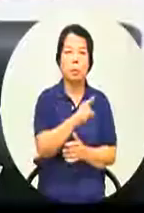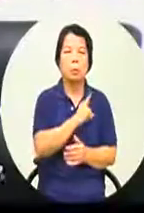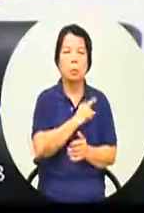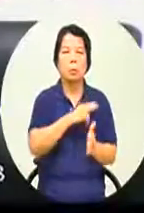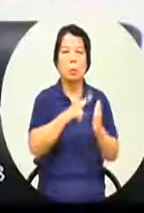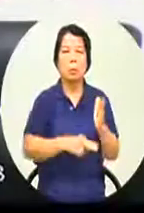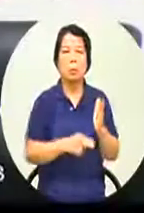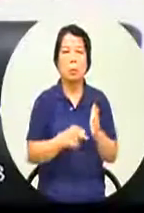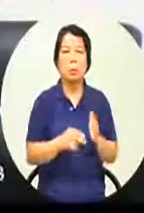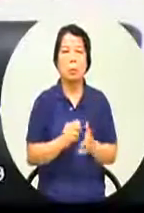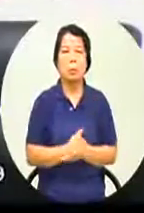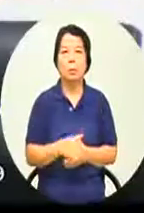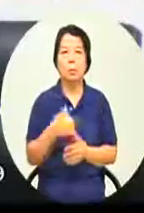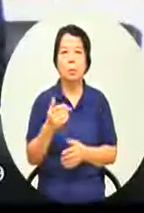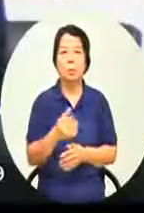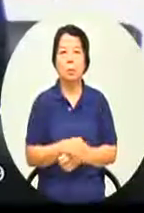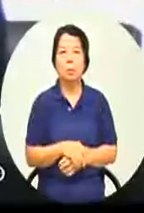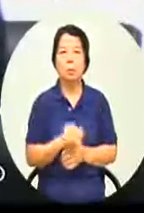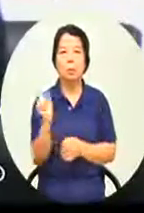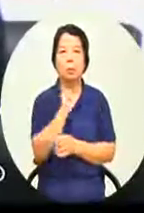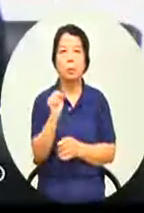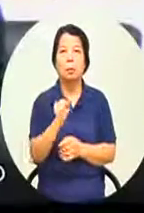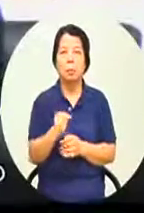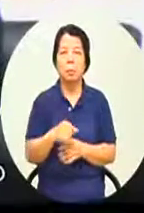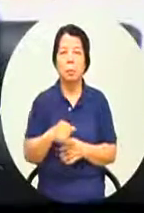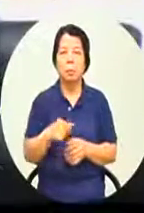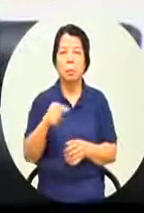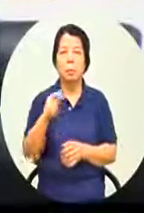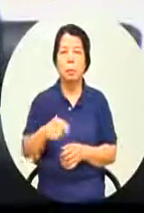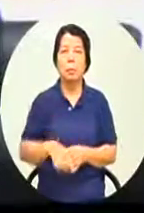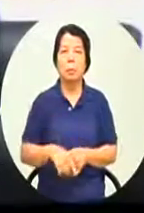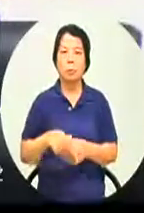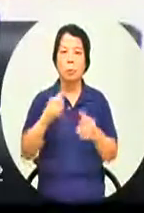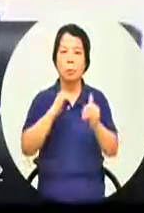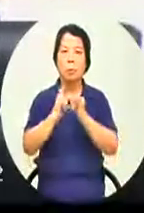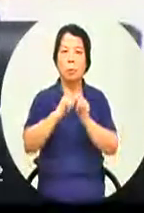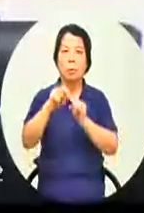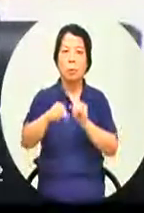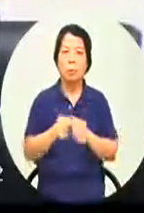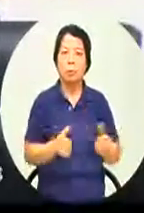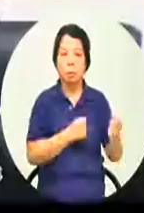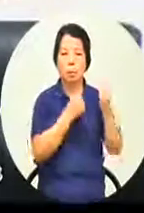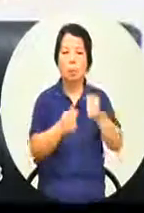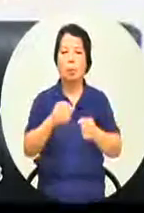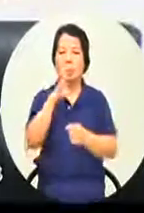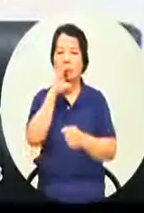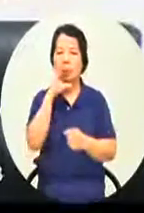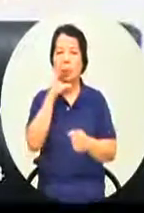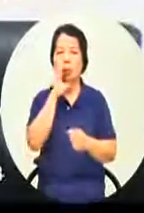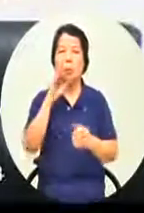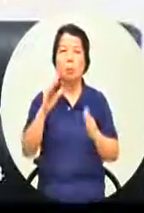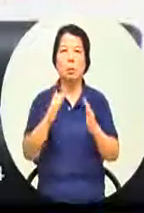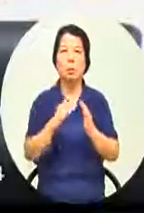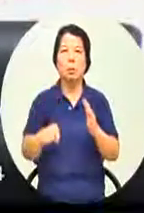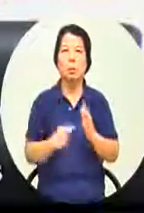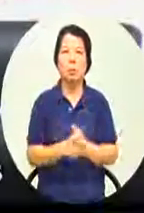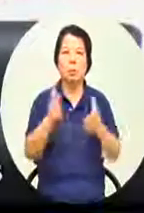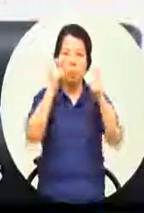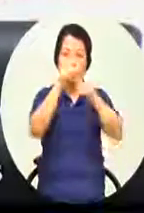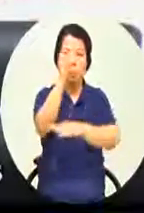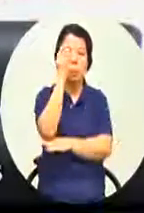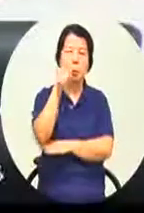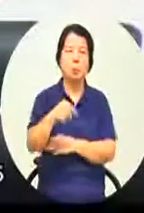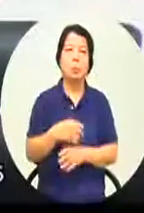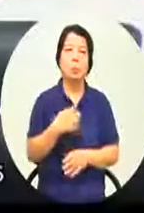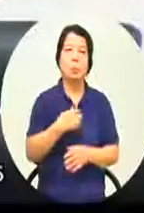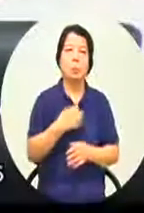自己提出来的，不准当地的居民在那一个月把车开回家，高雄市政府告诉我们说在哈马